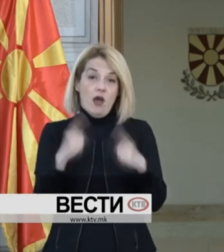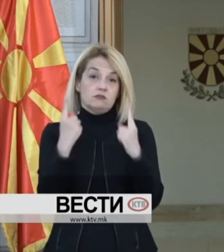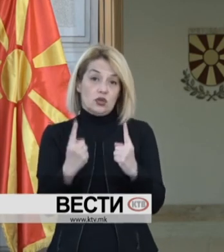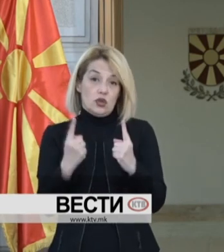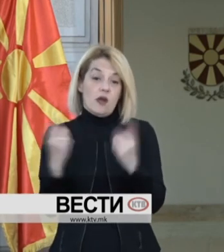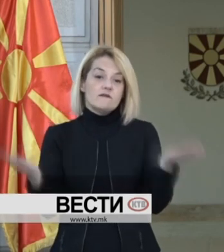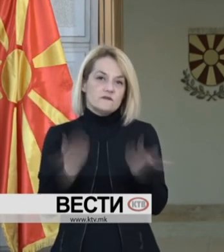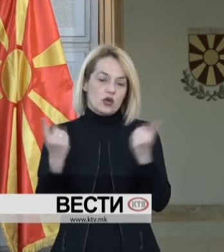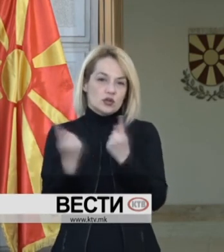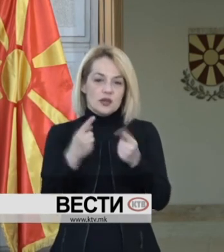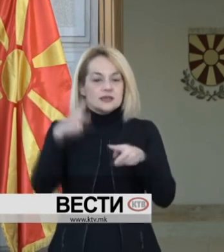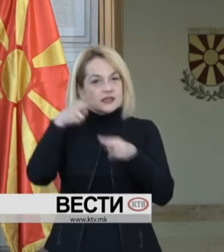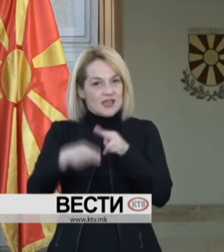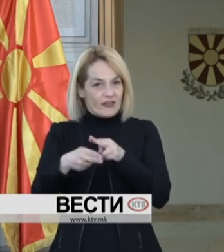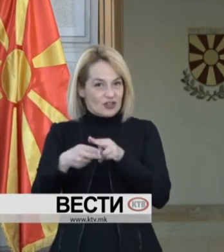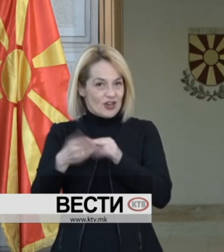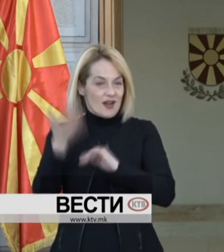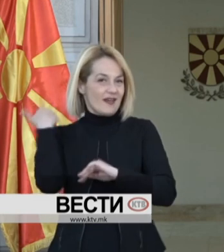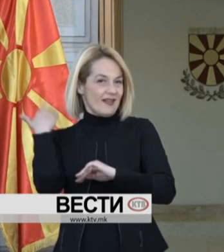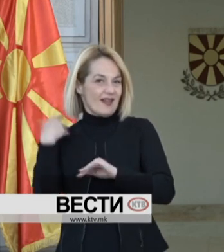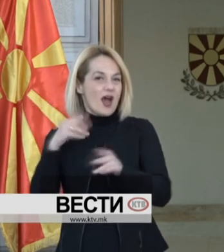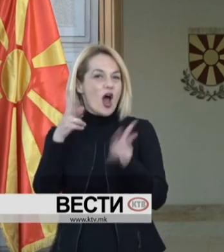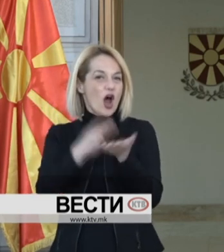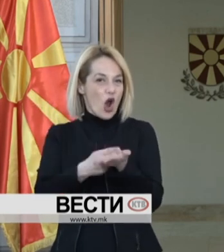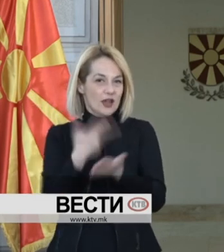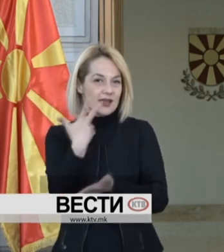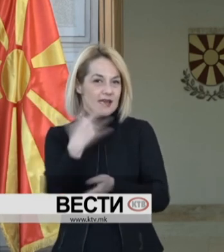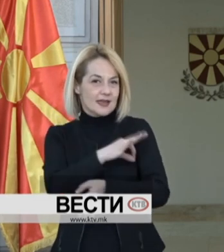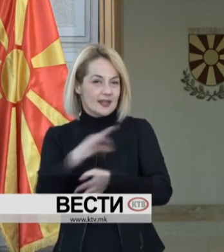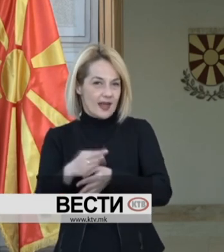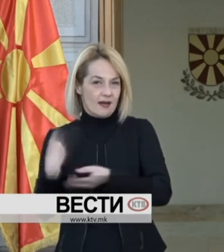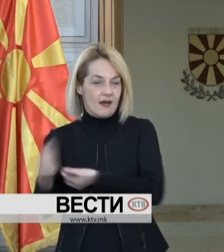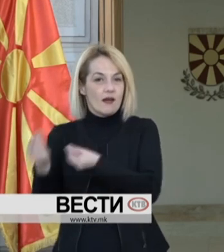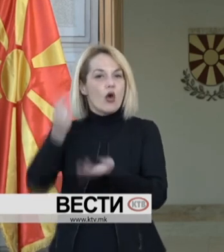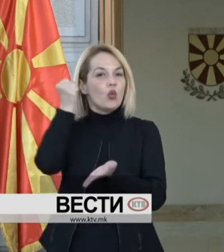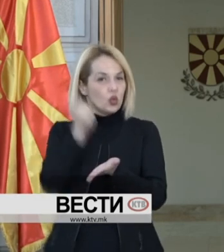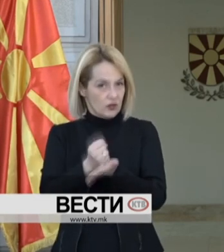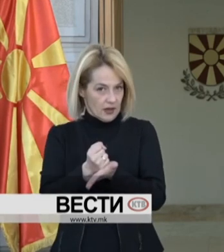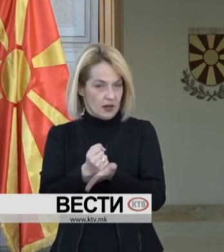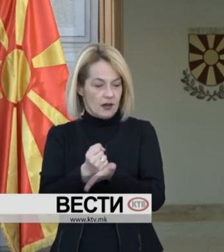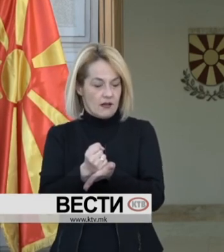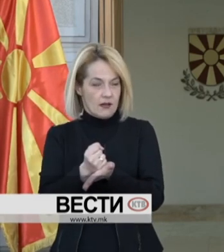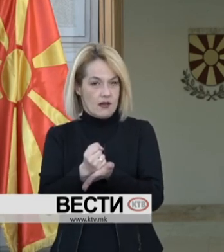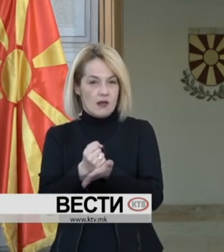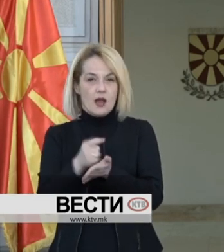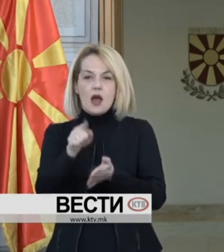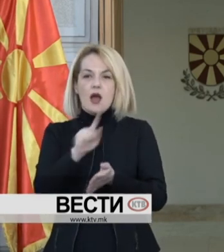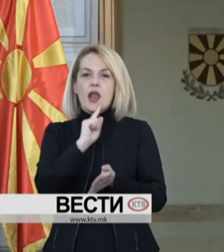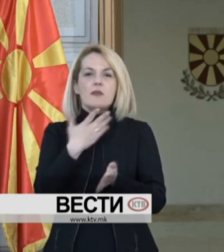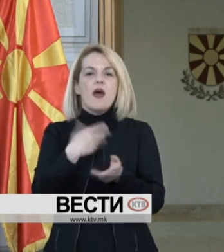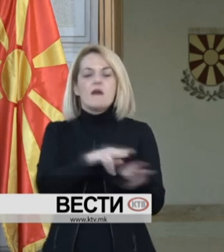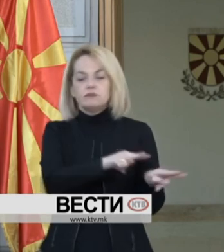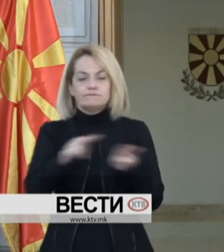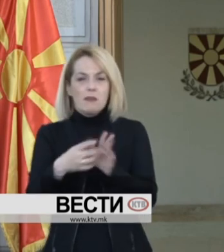состојба завршува денеска поради истекот на рокот од 30 дена за кој беше утврдена и нема да биде формално